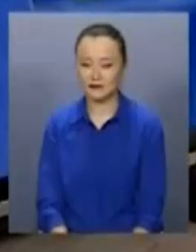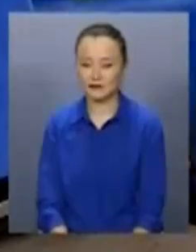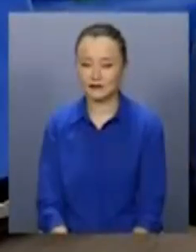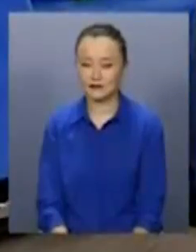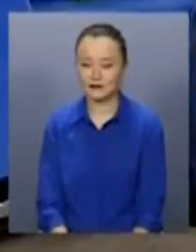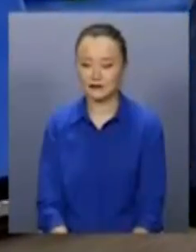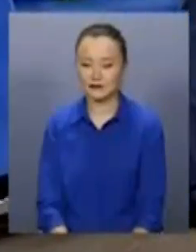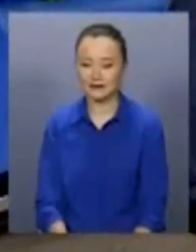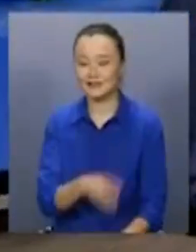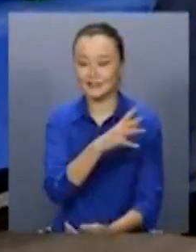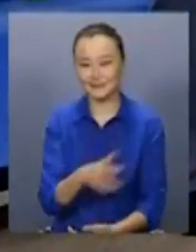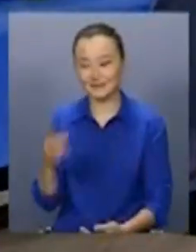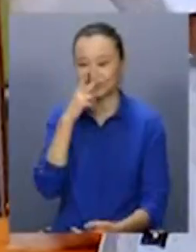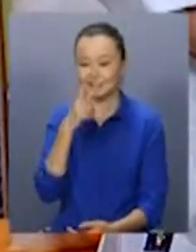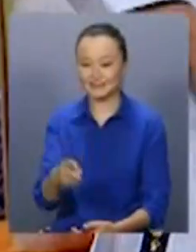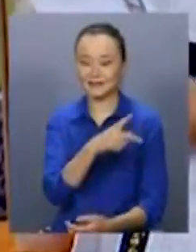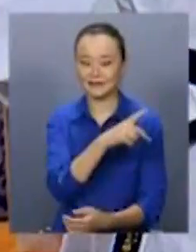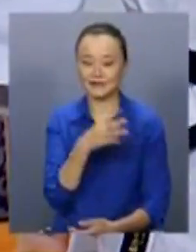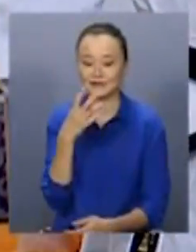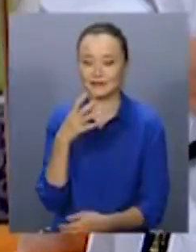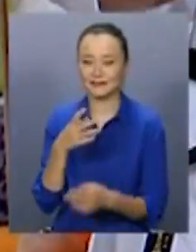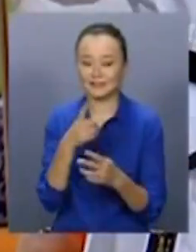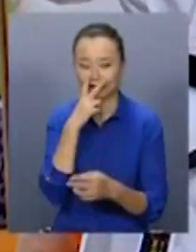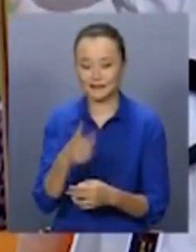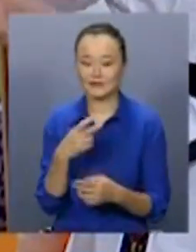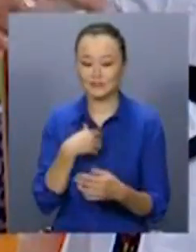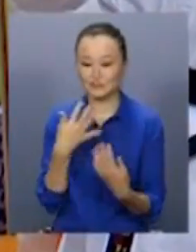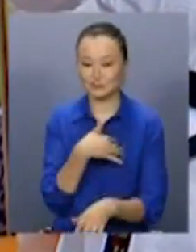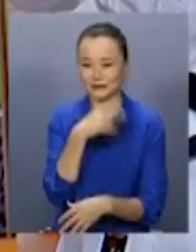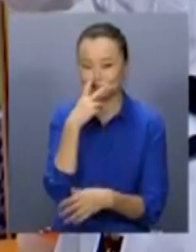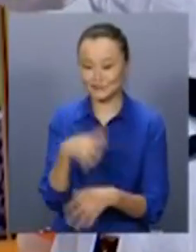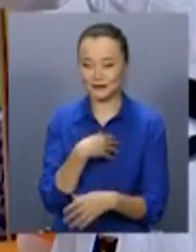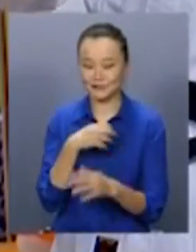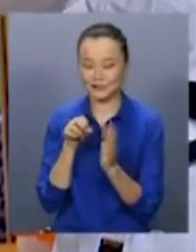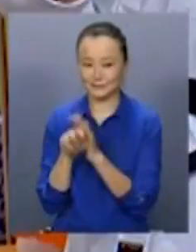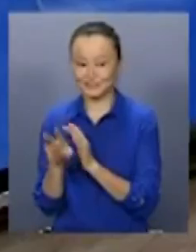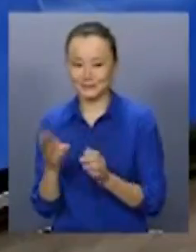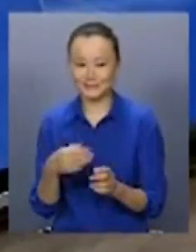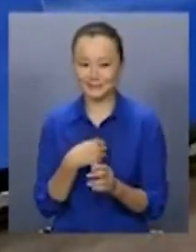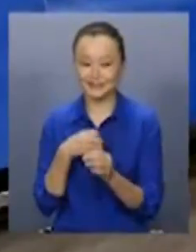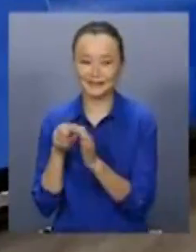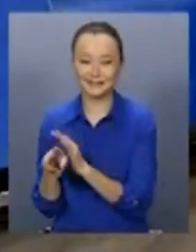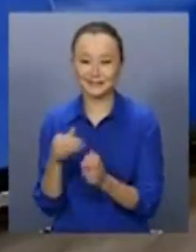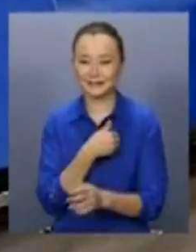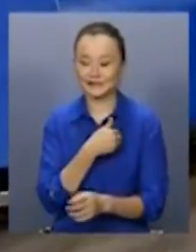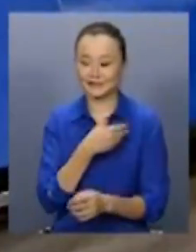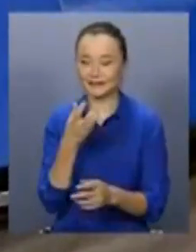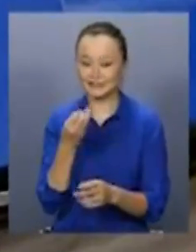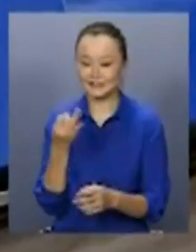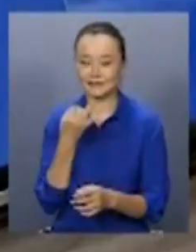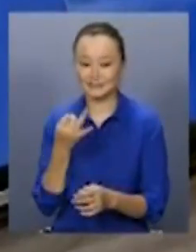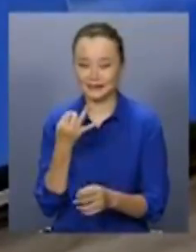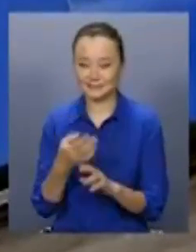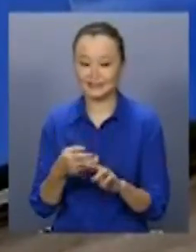әке, көресіз ба сіз? Жоқ, мен көр тойып тұрды. Мен бір тұрғы қашатын сияқты болып тұрмын. Мына тағы бір несі